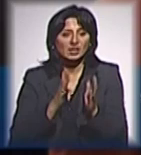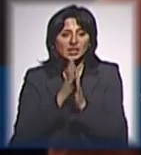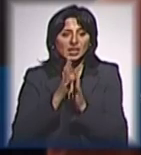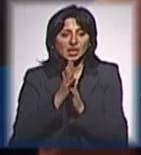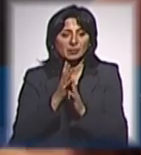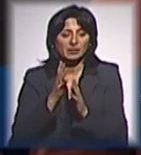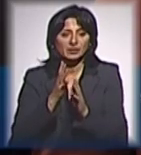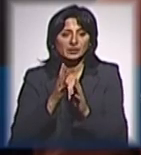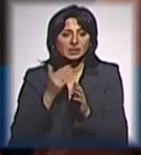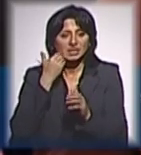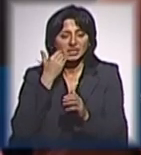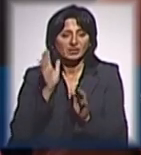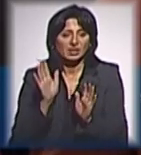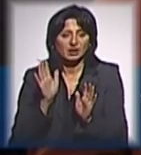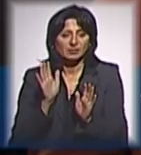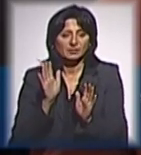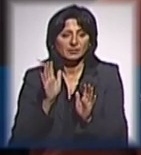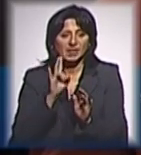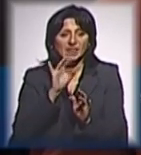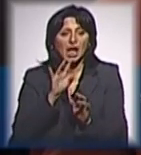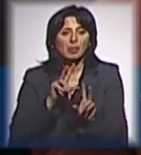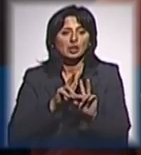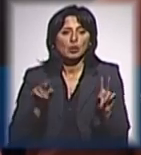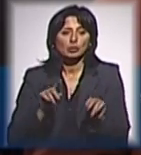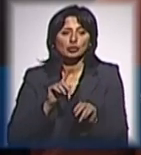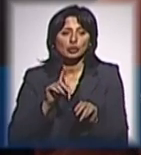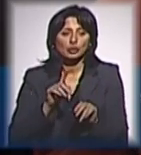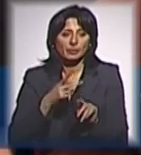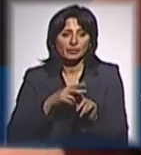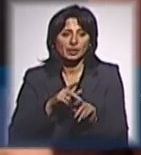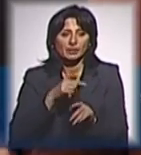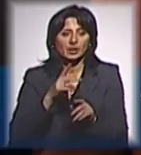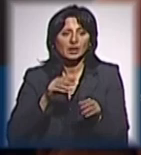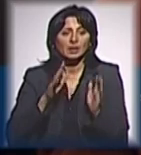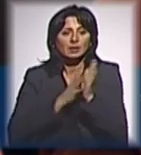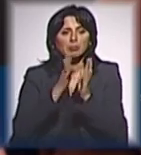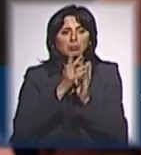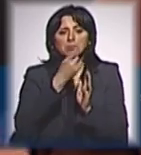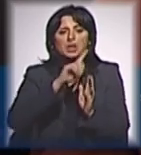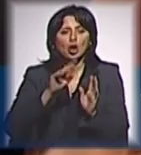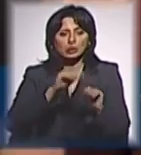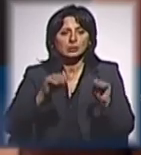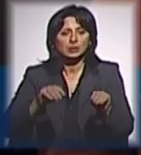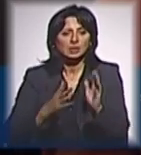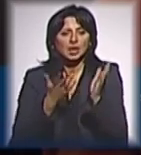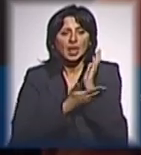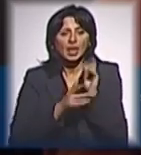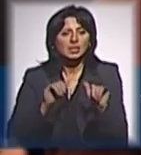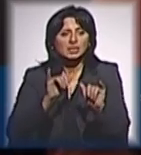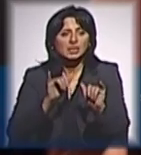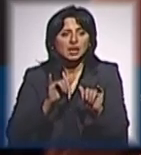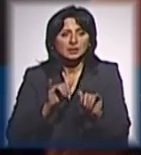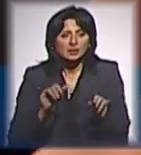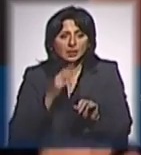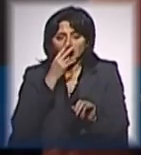განადგურება უნდა შეჩერდეს, უბრალოდ სირცხვილია პირდაპირ თქვა დარმანიას დაპირება იმის თაობაზე, რომ მილიონ ხეს რგავს, სად რგავს მილიონ ხეს გაუგებარია, რას უპირებს ის ძველ თბილისს